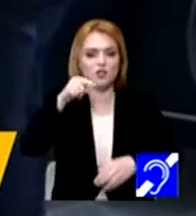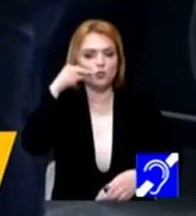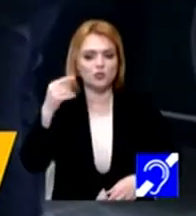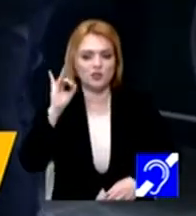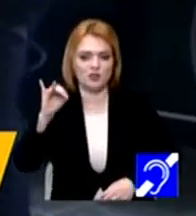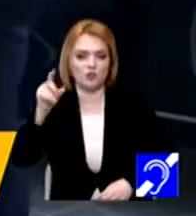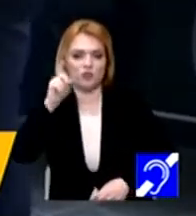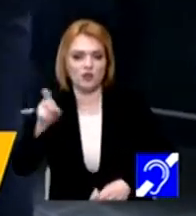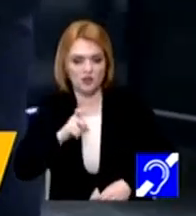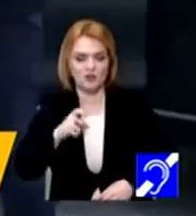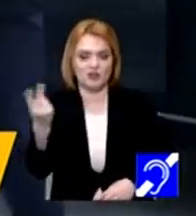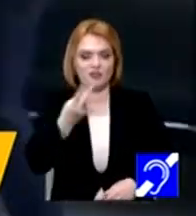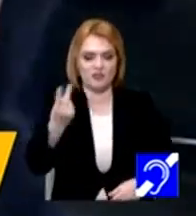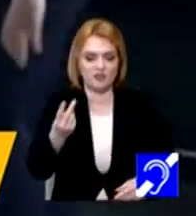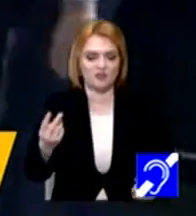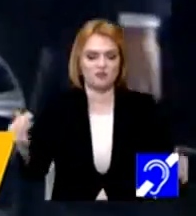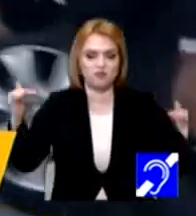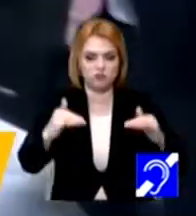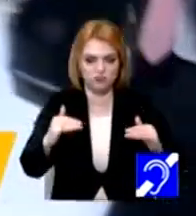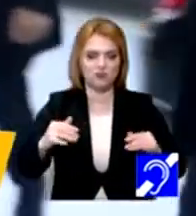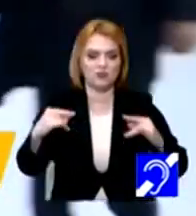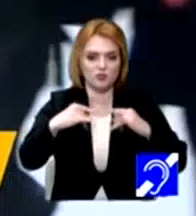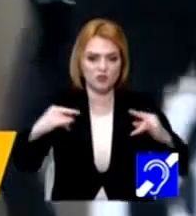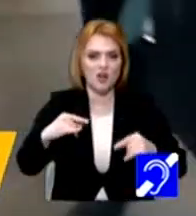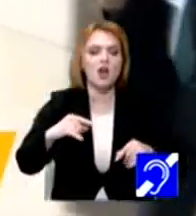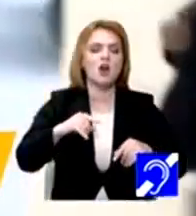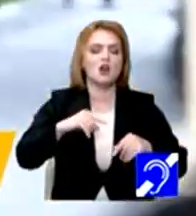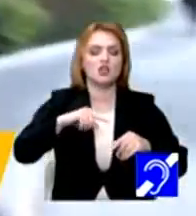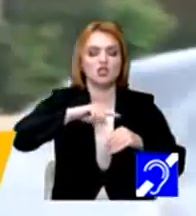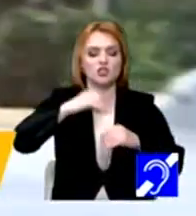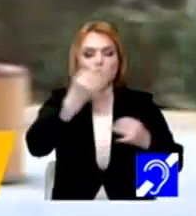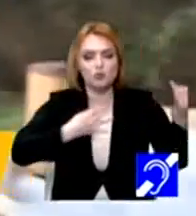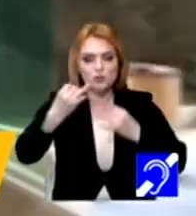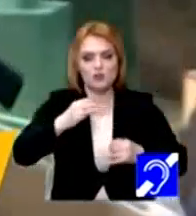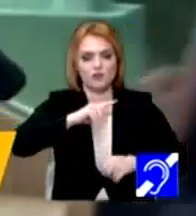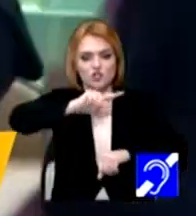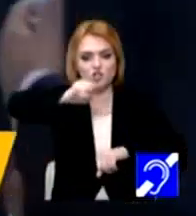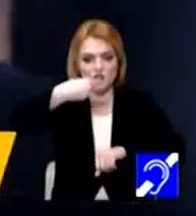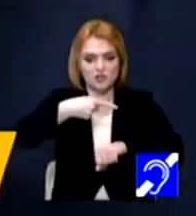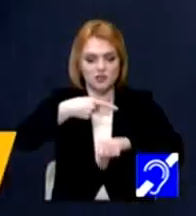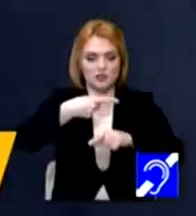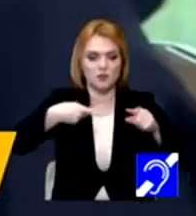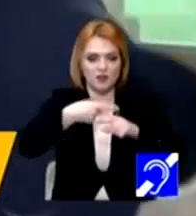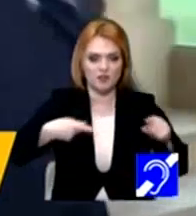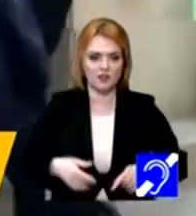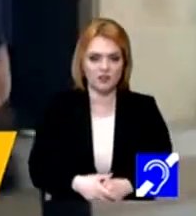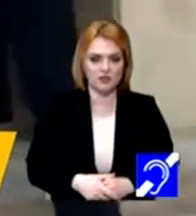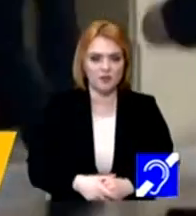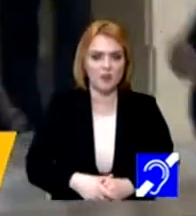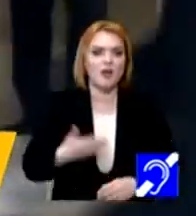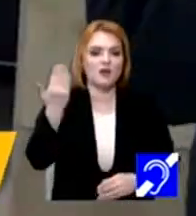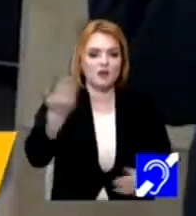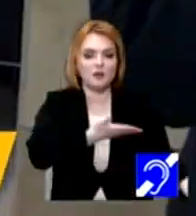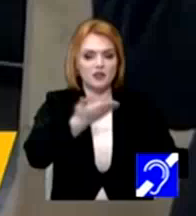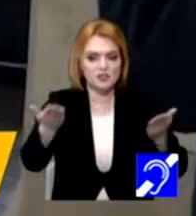stat față în față, iar discuțiile, care au durat o oră și 40 de minute, au fost conduse de șeful diplomației turce, Mavlut